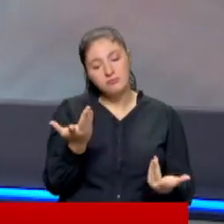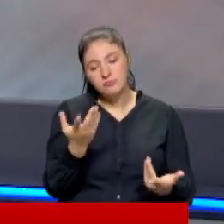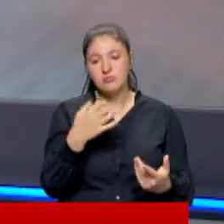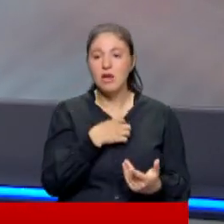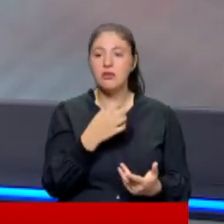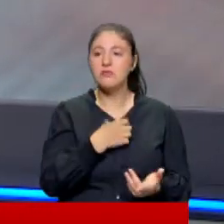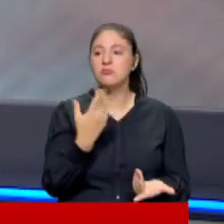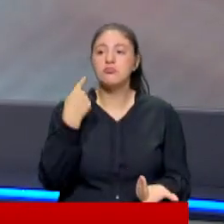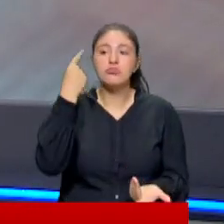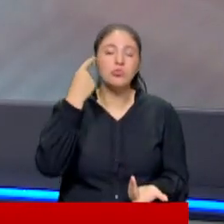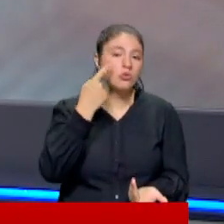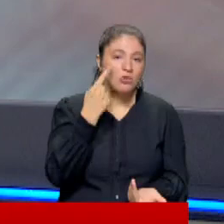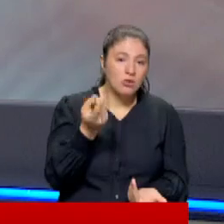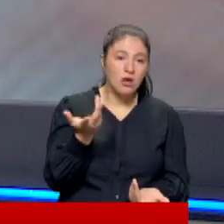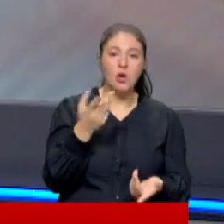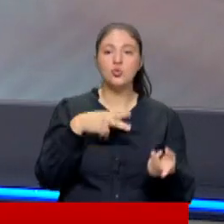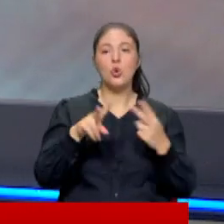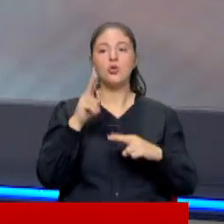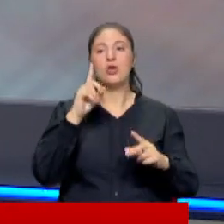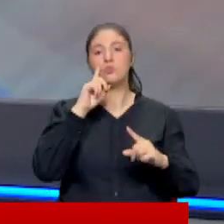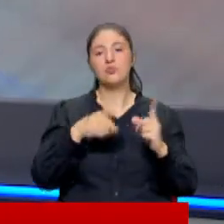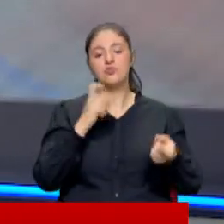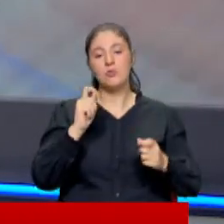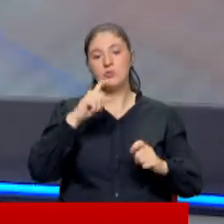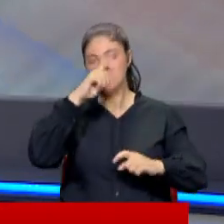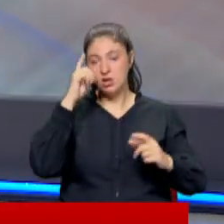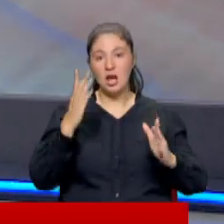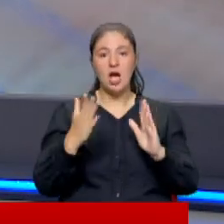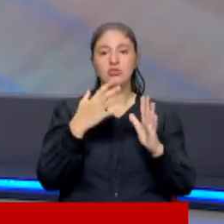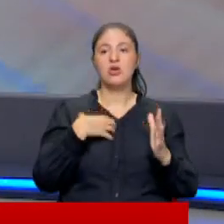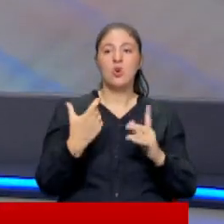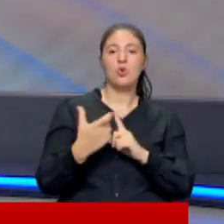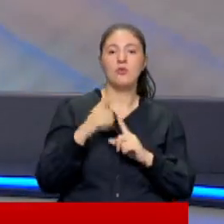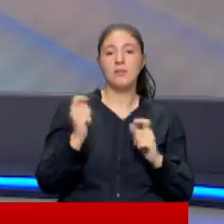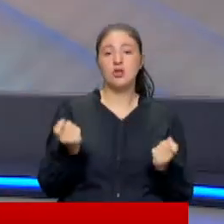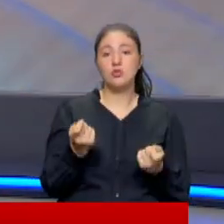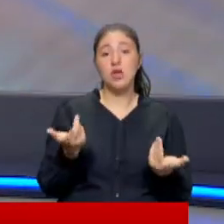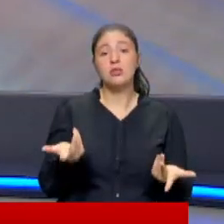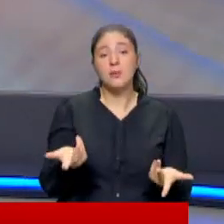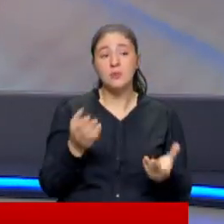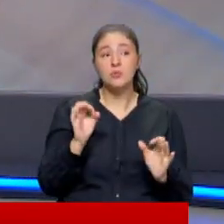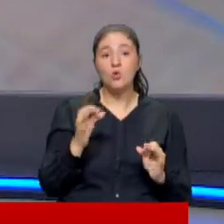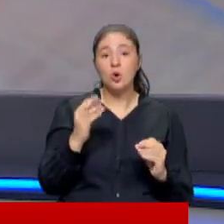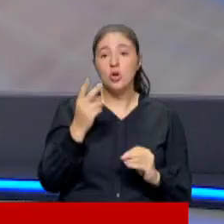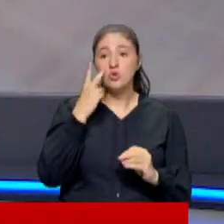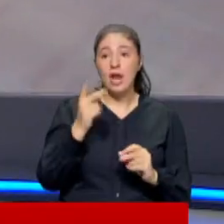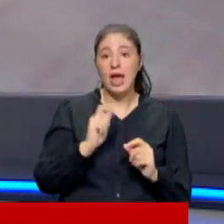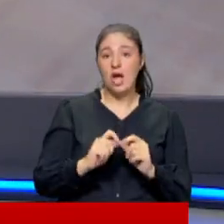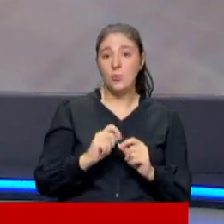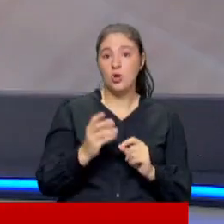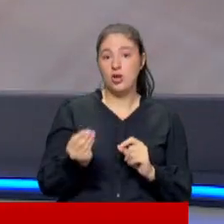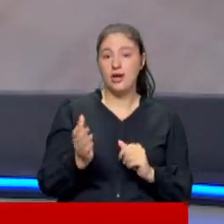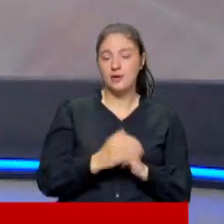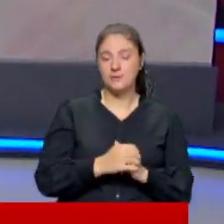kendi düşüncesine göre yöntemlerle bu sıcaklara karşı kendini korumaya çalışıyor. Tabii mümkün olduğunca ekonomik